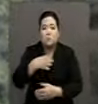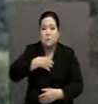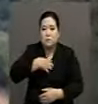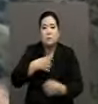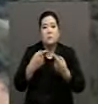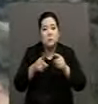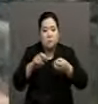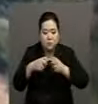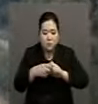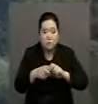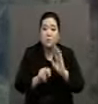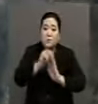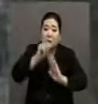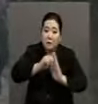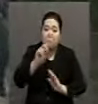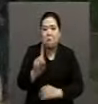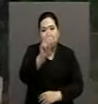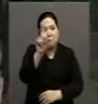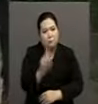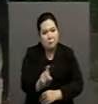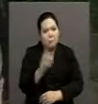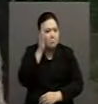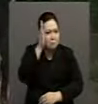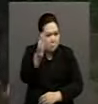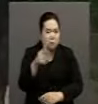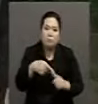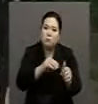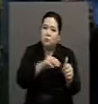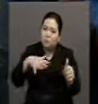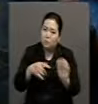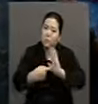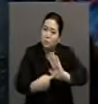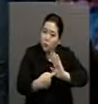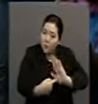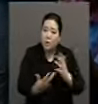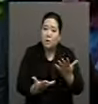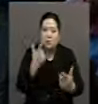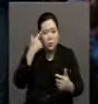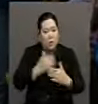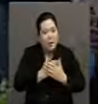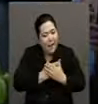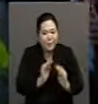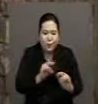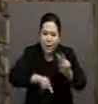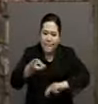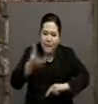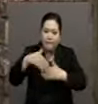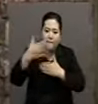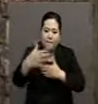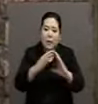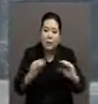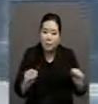ยังเป็นทั้งคำถามและเครื่องพิสูจน์ว่านี่จะเป็นโมเดลป่าต้นแบบหรือแค่กระแสอนุรักษ์ที่ไม่นานก็จะเงียบหายไ